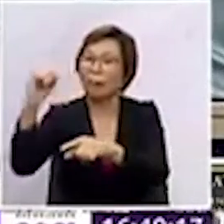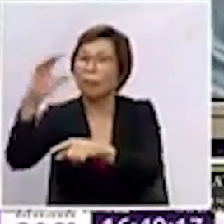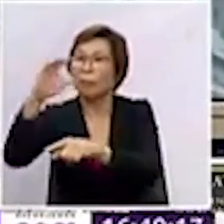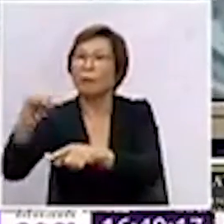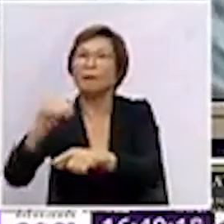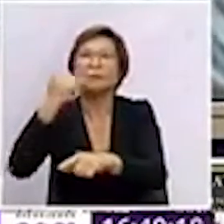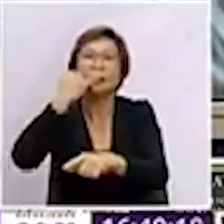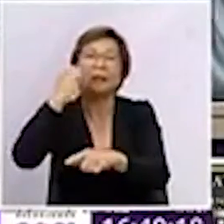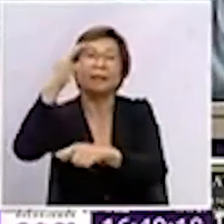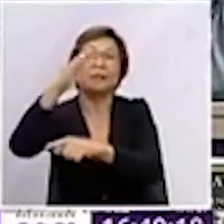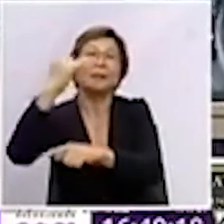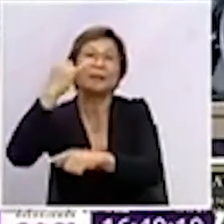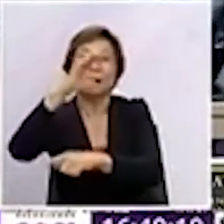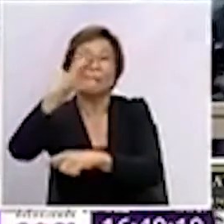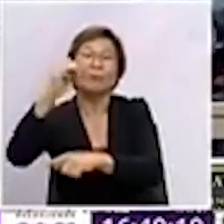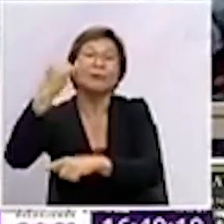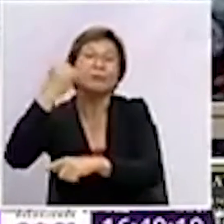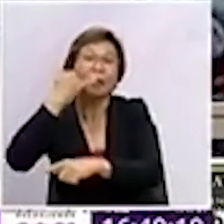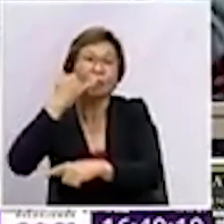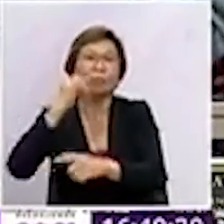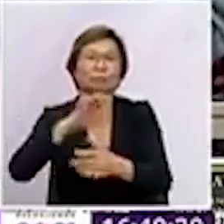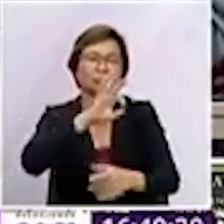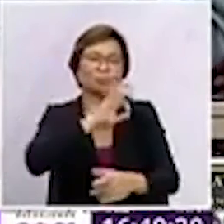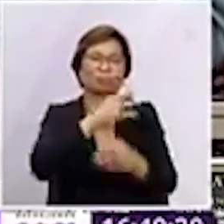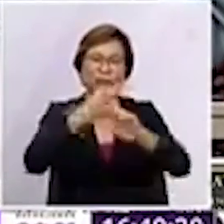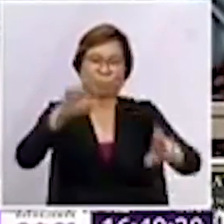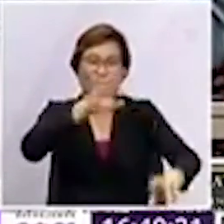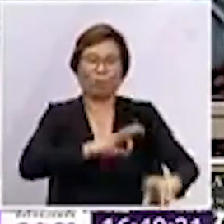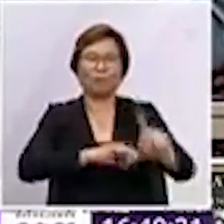syarikat-syarikat telekomunikasi akan menyediakan manfaat